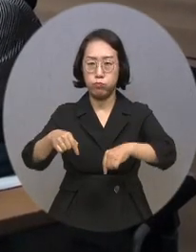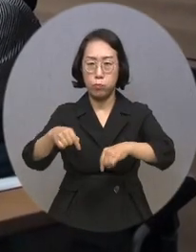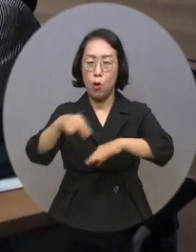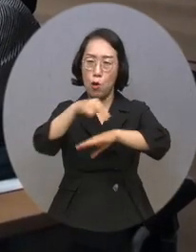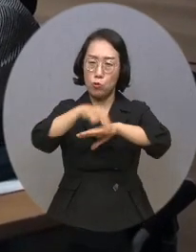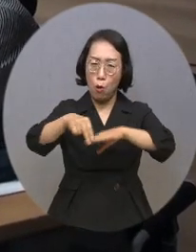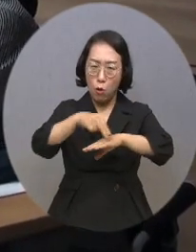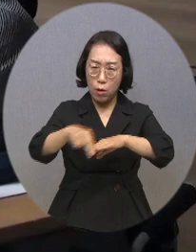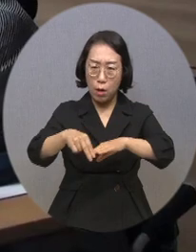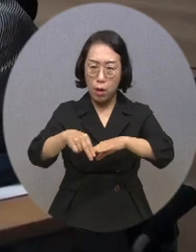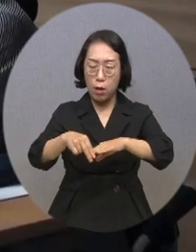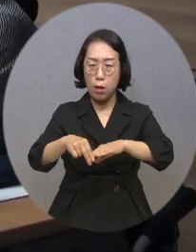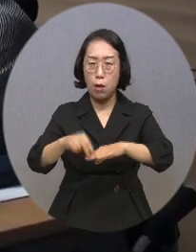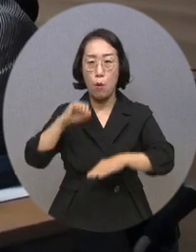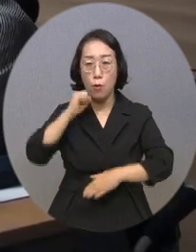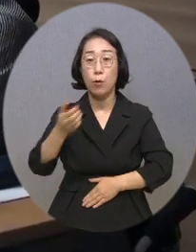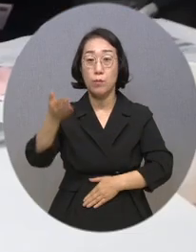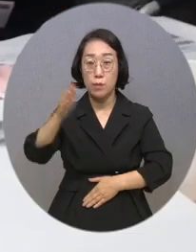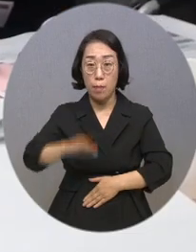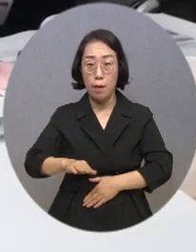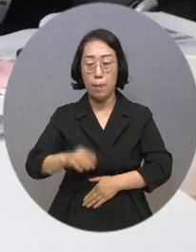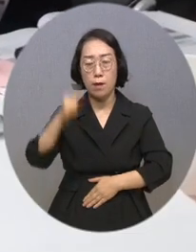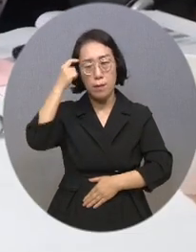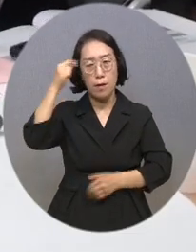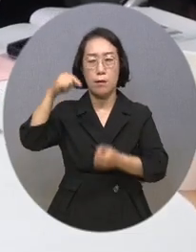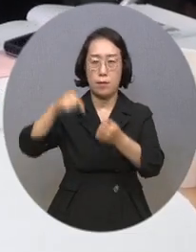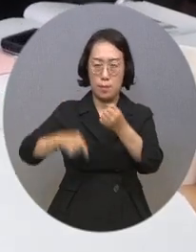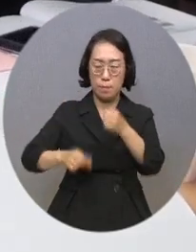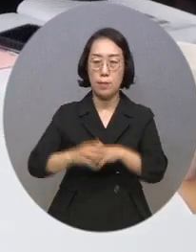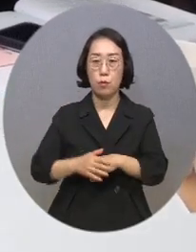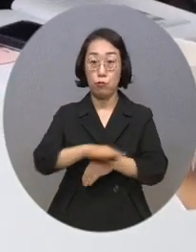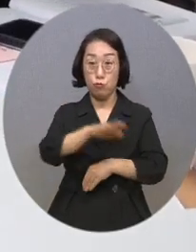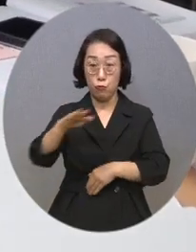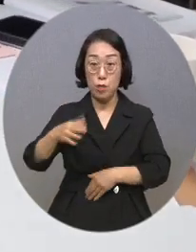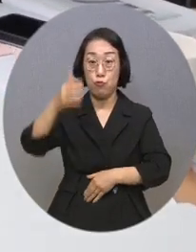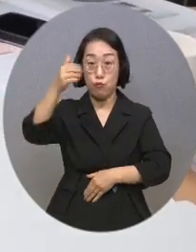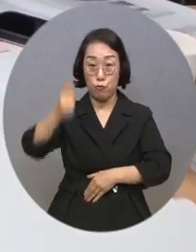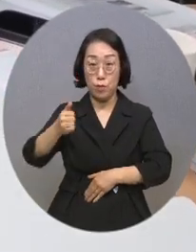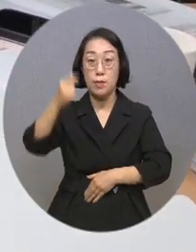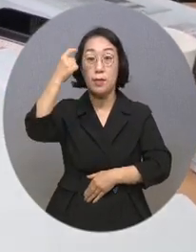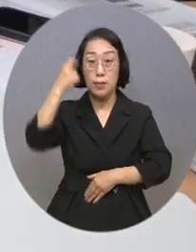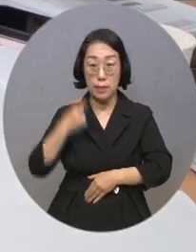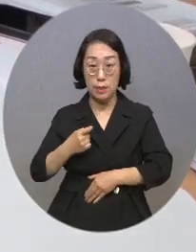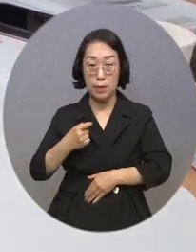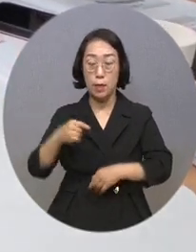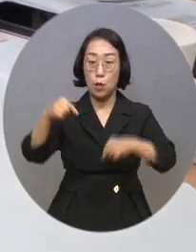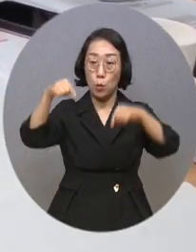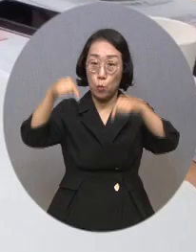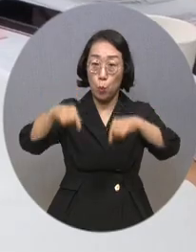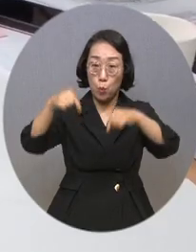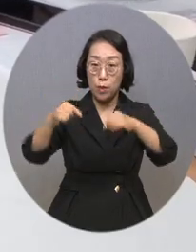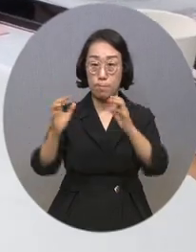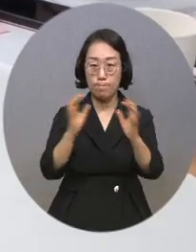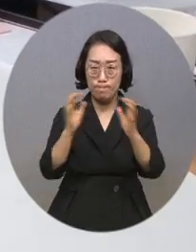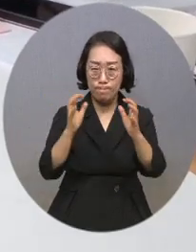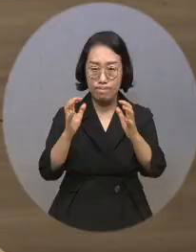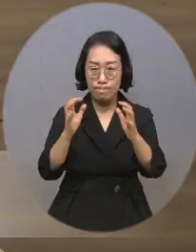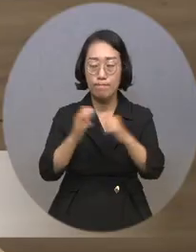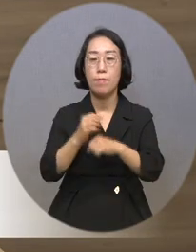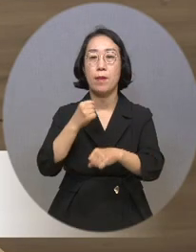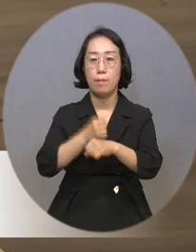주제 앞에서 시민들은 진지합니다. 스스로가 삶의 주체임을 확인하며 논의를 통한 잠재력을 이끌어내는 연습을